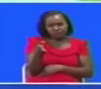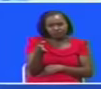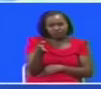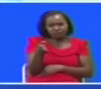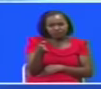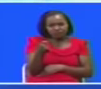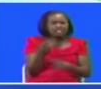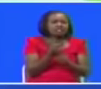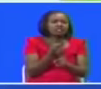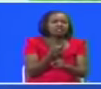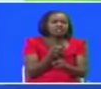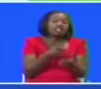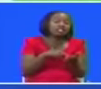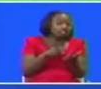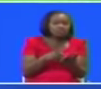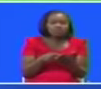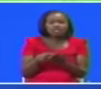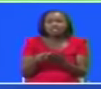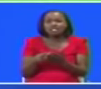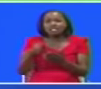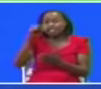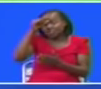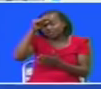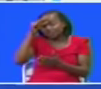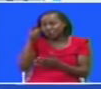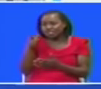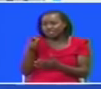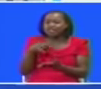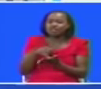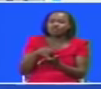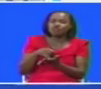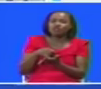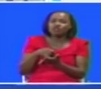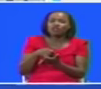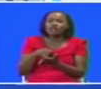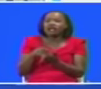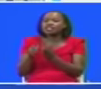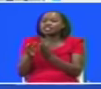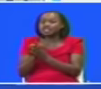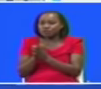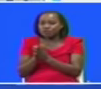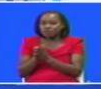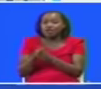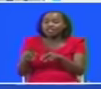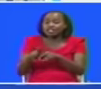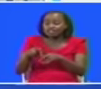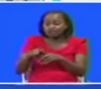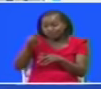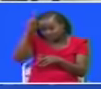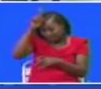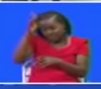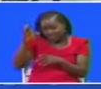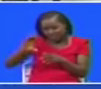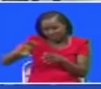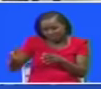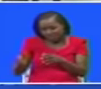inafanana na mashinani hivyo. Unamaanisha kwamba serikali kuu inahusika na vile vile serikali ya mashinani inahusika pale kumebakia labda